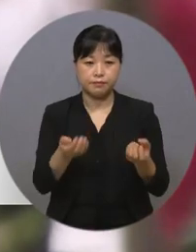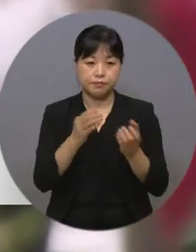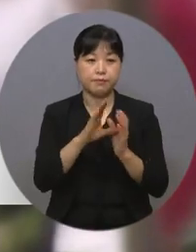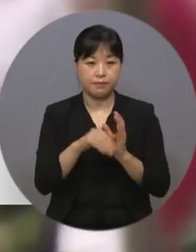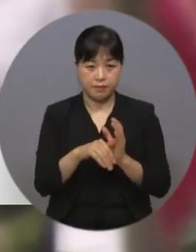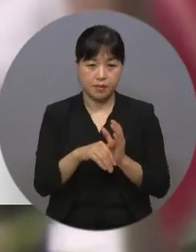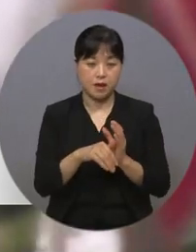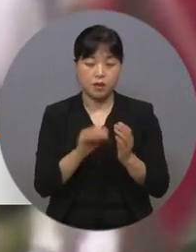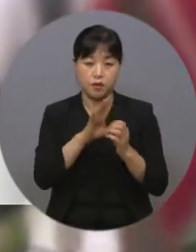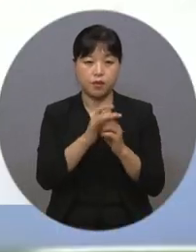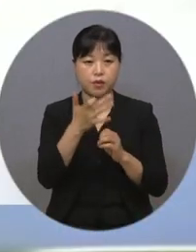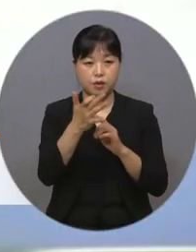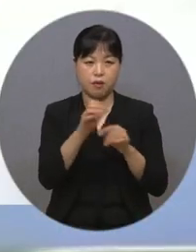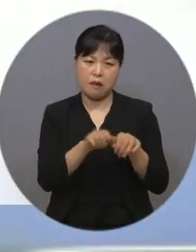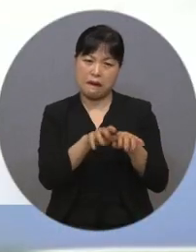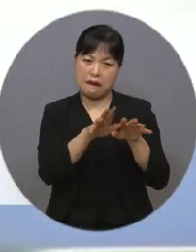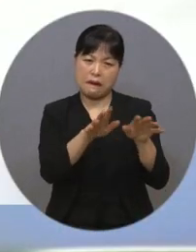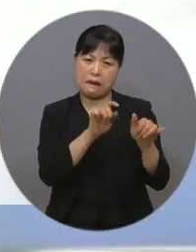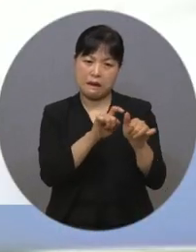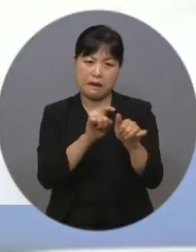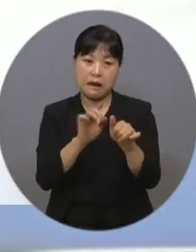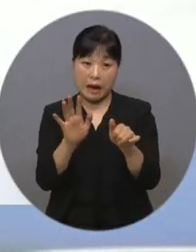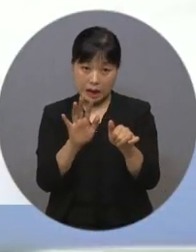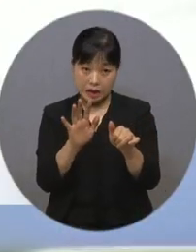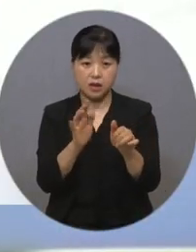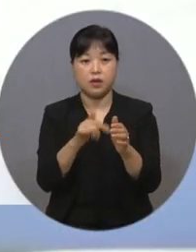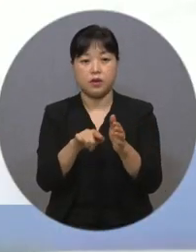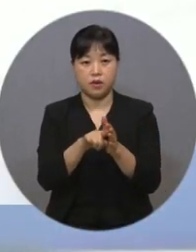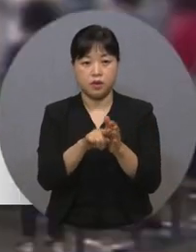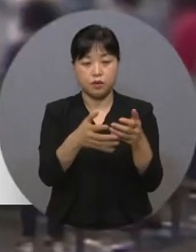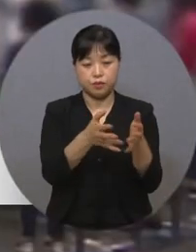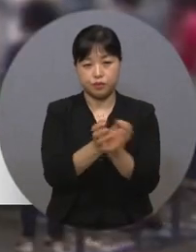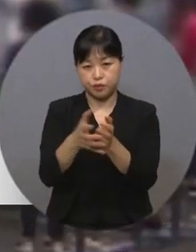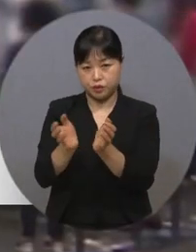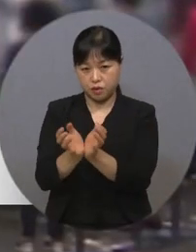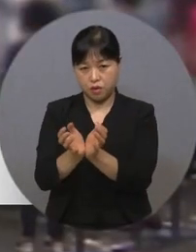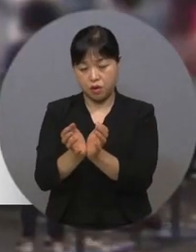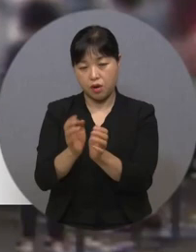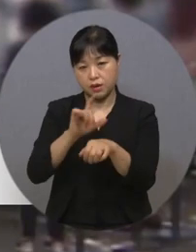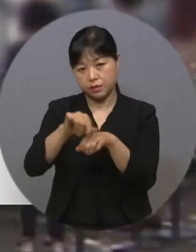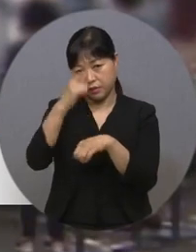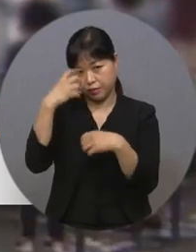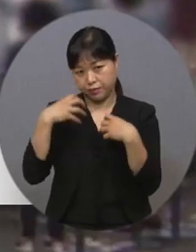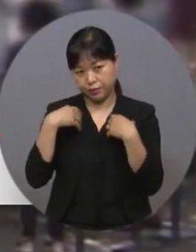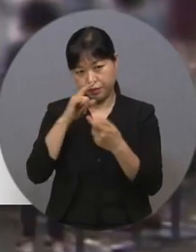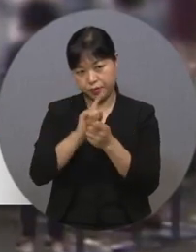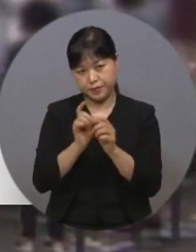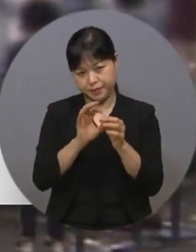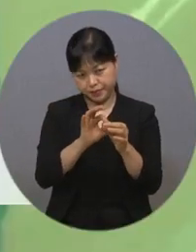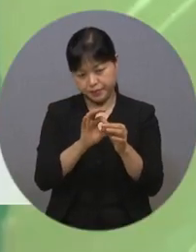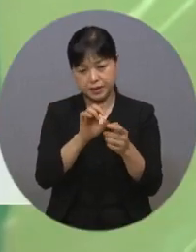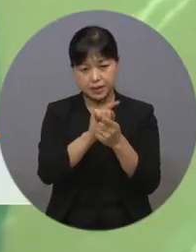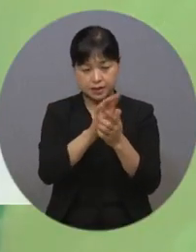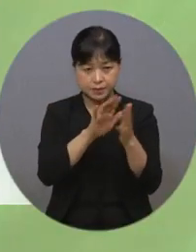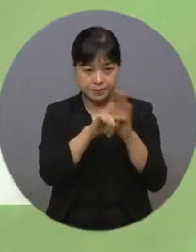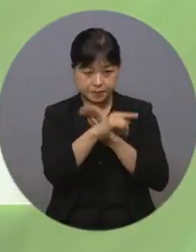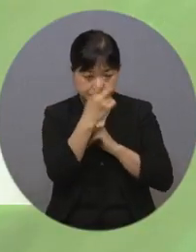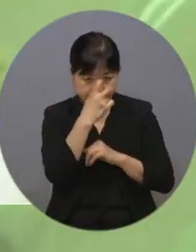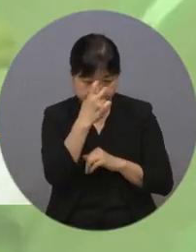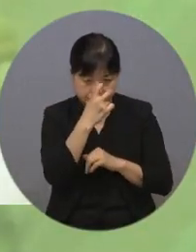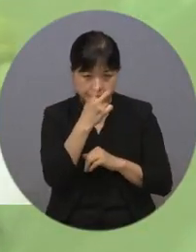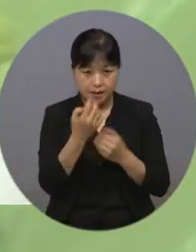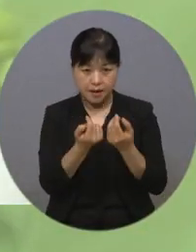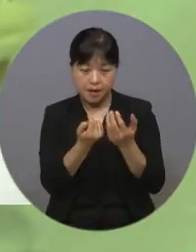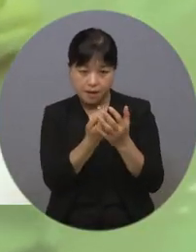코로나19가 추가 확산되지 않도록 각 부처 및 지자체와 긴밀한 협조를 통한 현장 점검 실시와 자가격리자